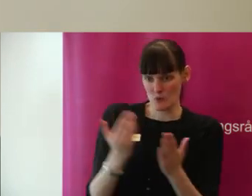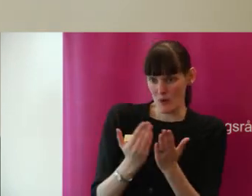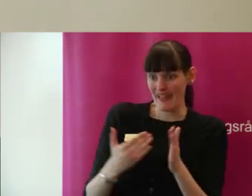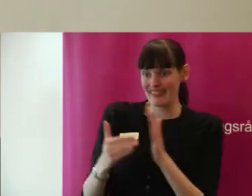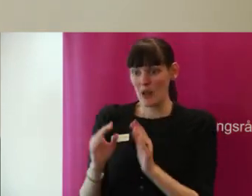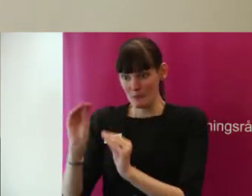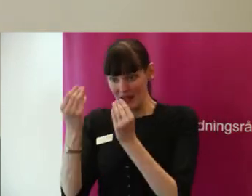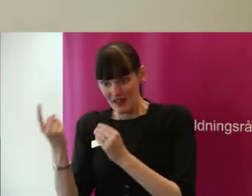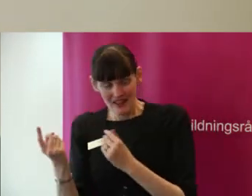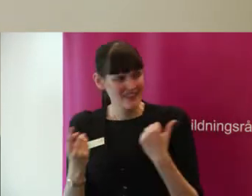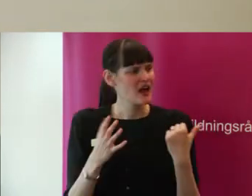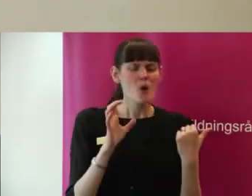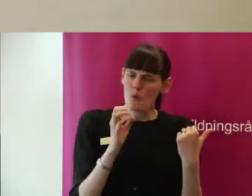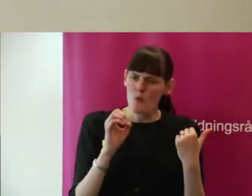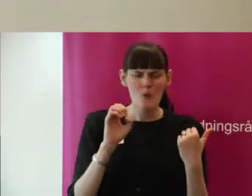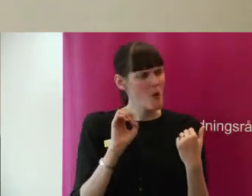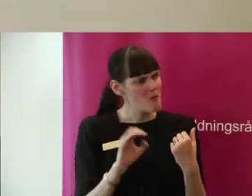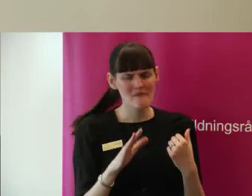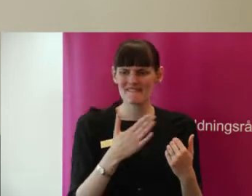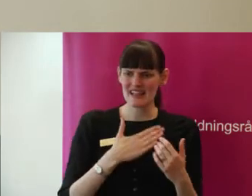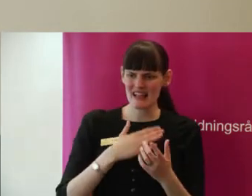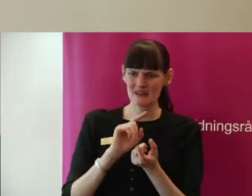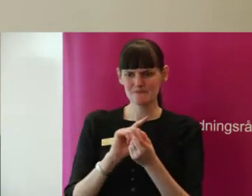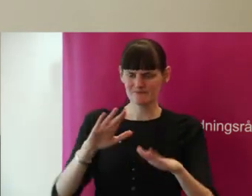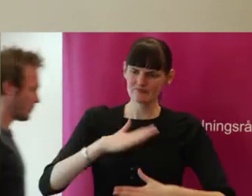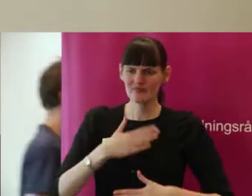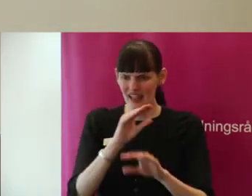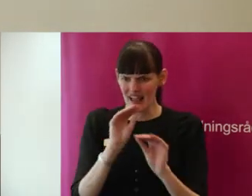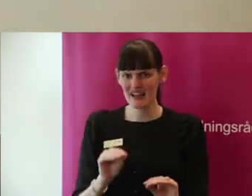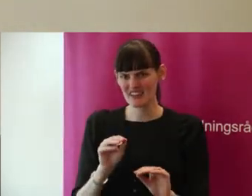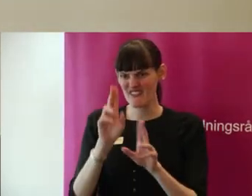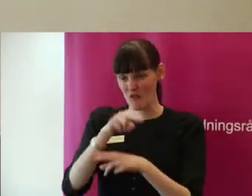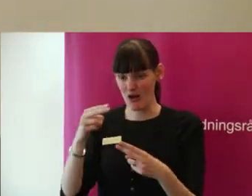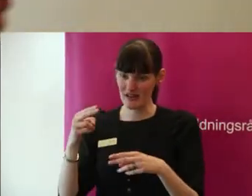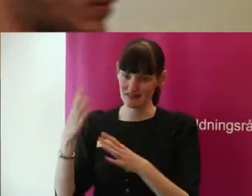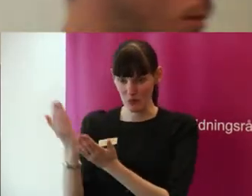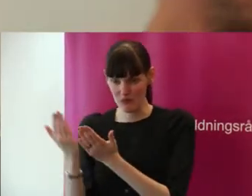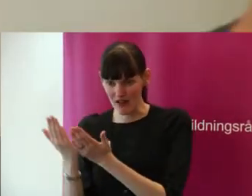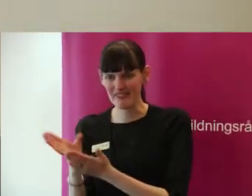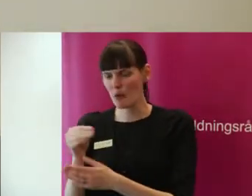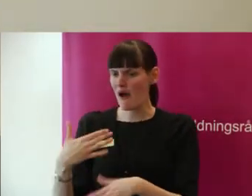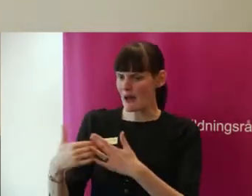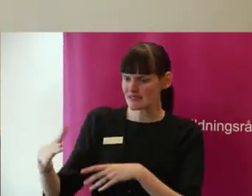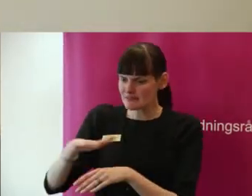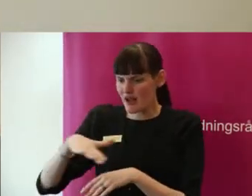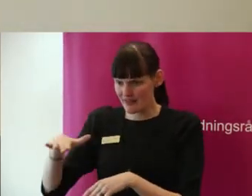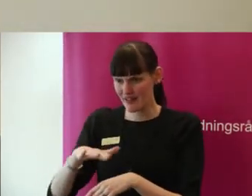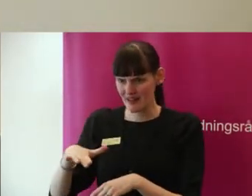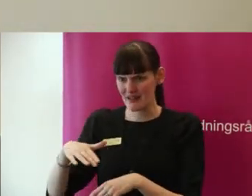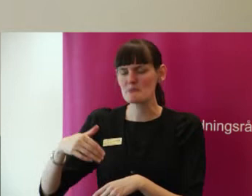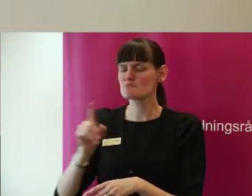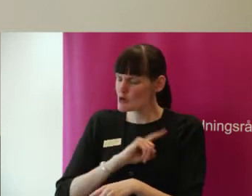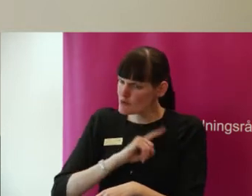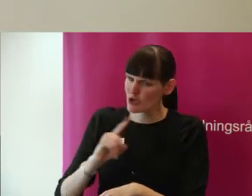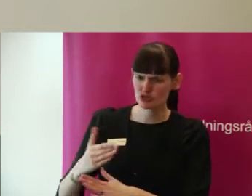ju det läget att om man då vill bli lärare i sådana ämnen som finns i det formella skolsystemet, så är ju arbetsmarknaden oändligt, eller inte oändligt, men väldigt